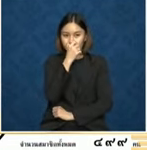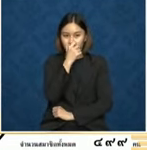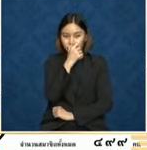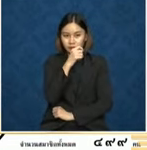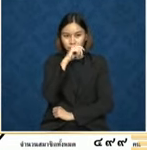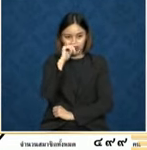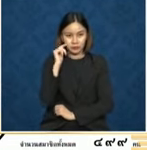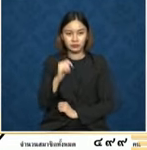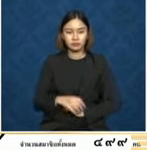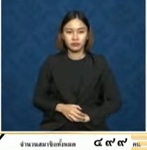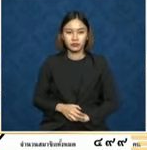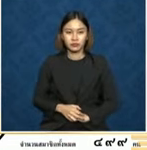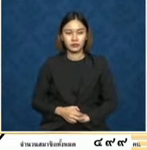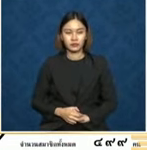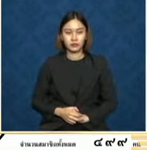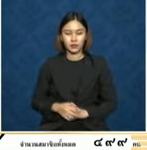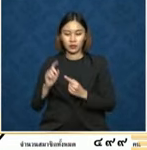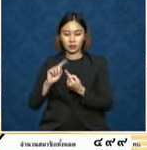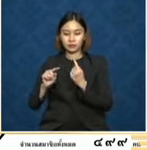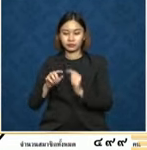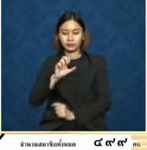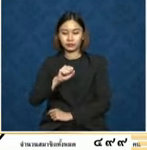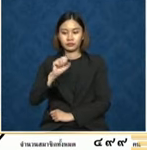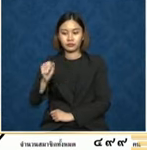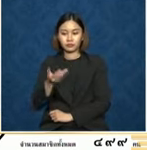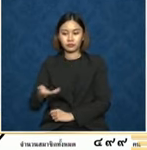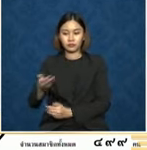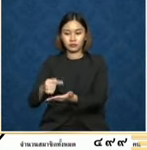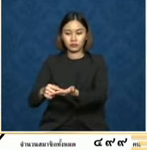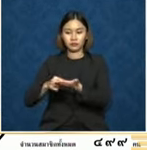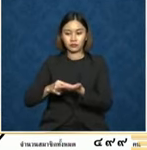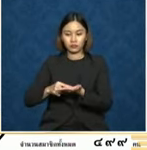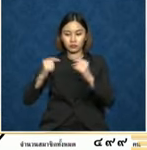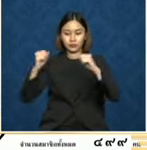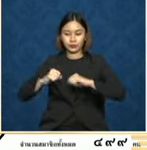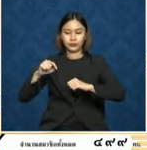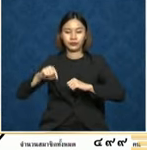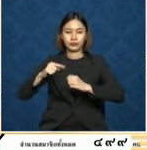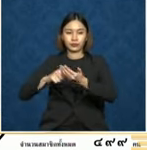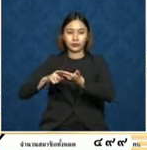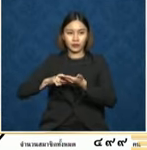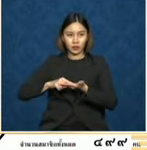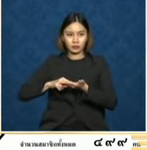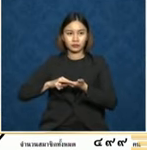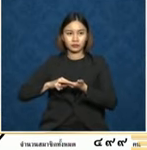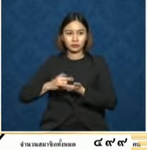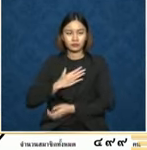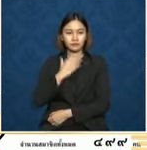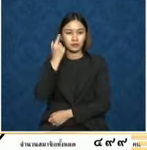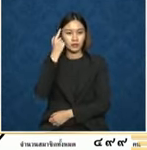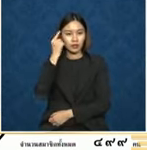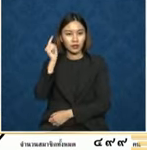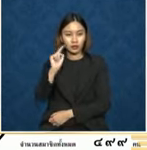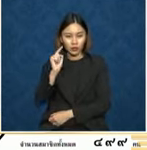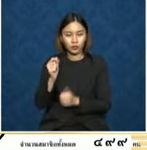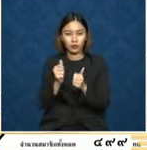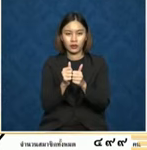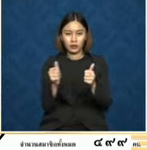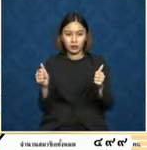และเพื่อนส.ส.ของเราได้เสนอมติเรื่องนี้ผมคิดว่าเป็นเรื่อง